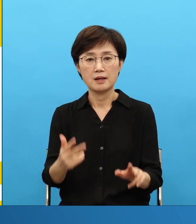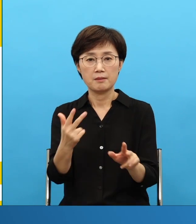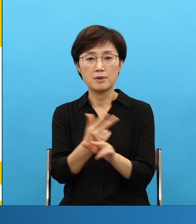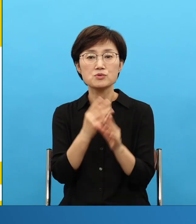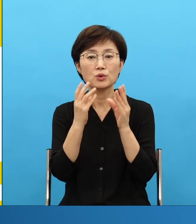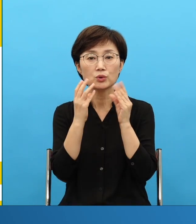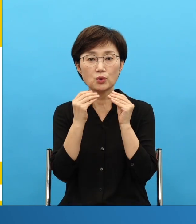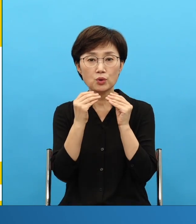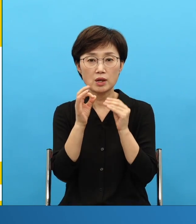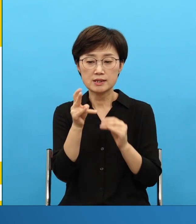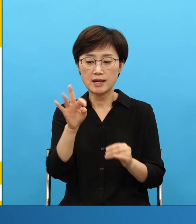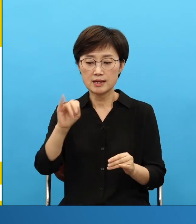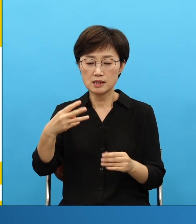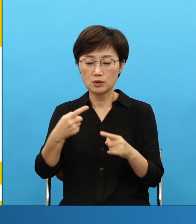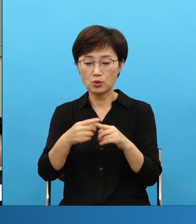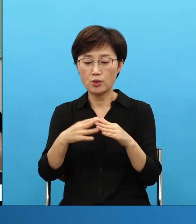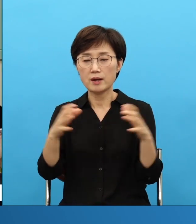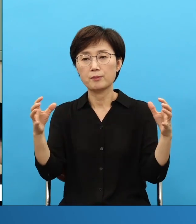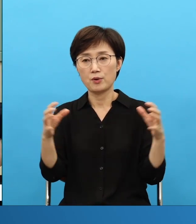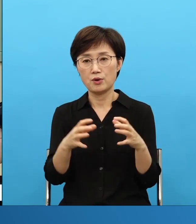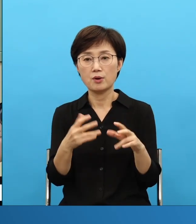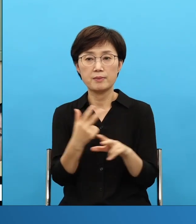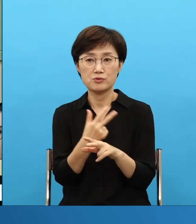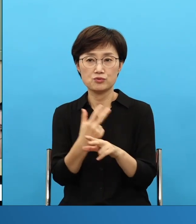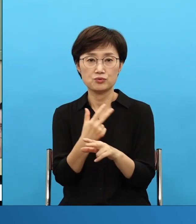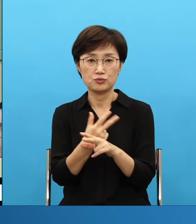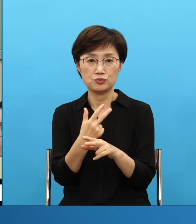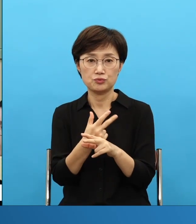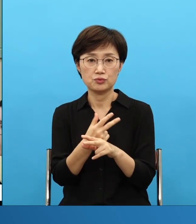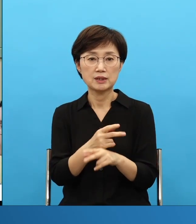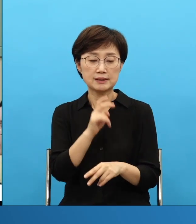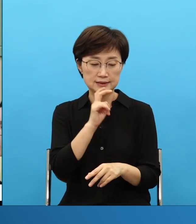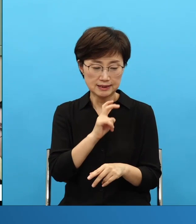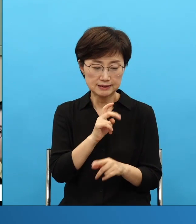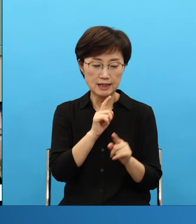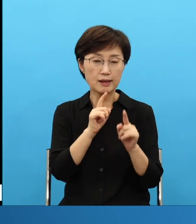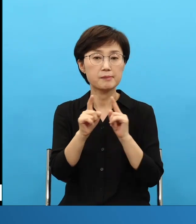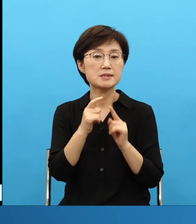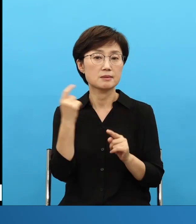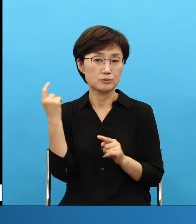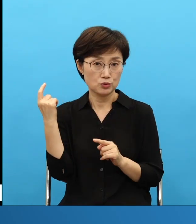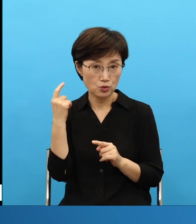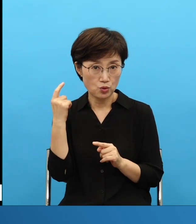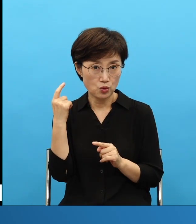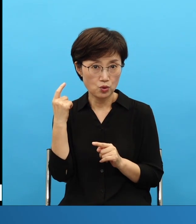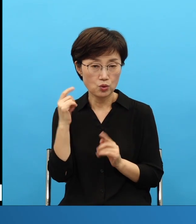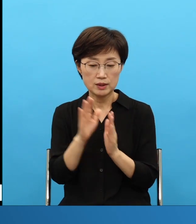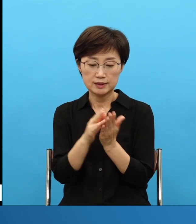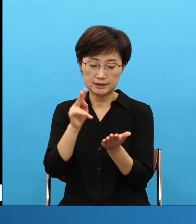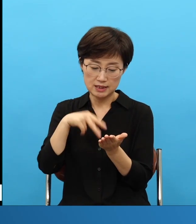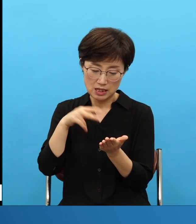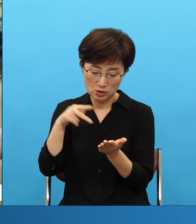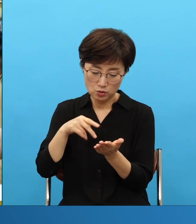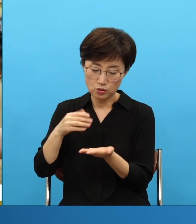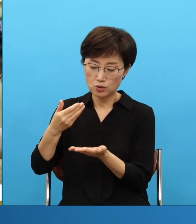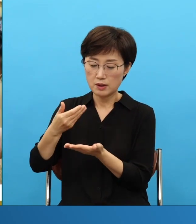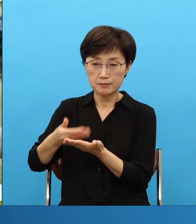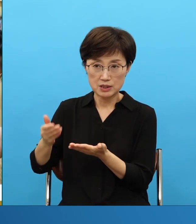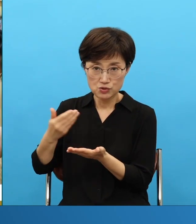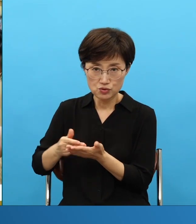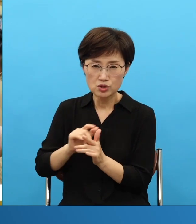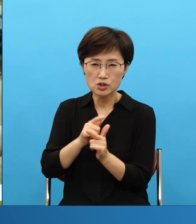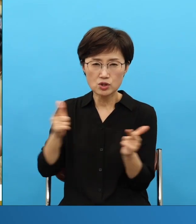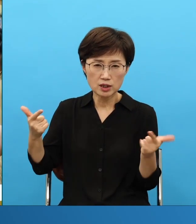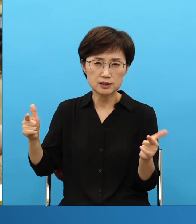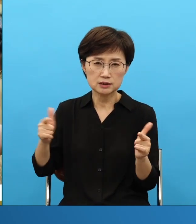토요일 예일교회에서 열리며 먼저 찬양과 말씀 시간, 이후 독서, 미술, 인형극 등 다양한